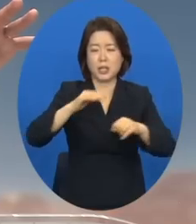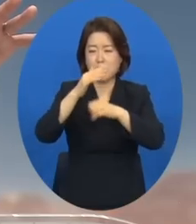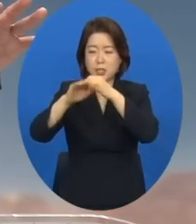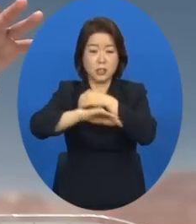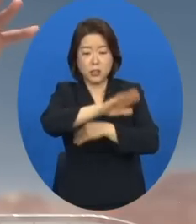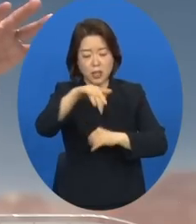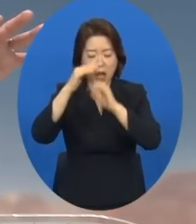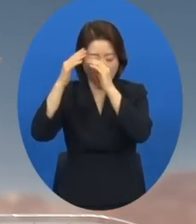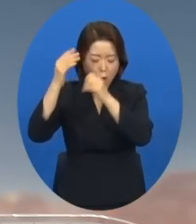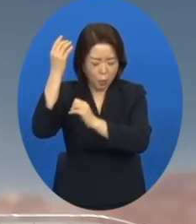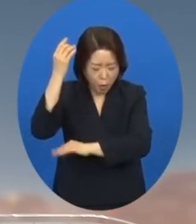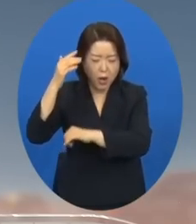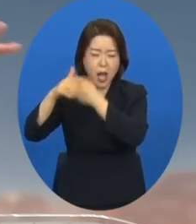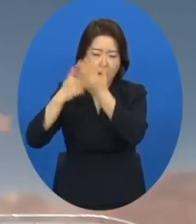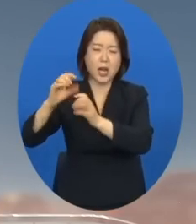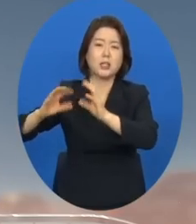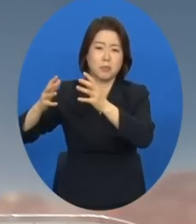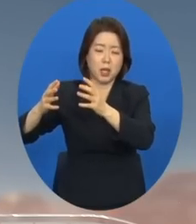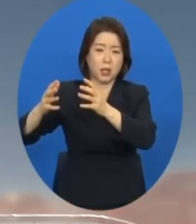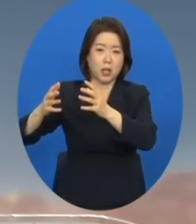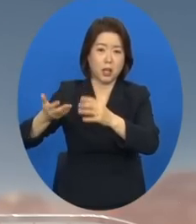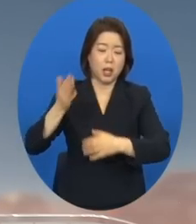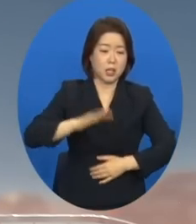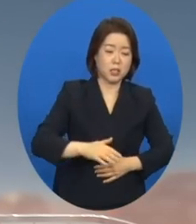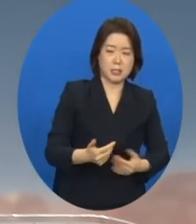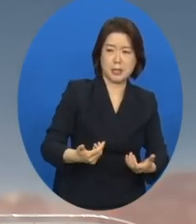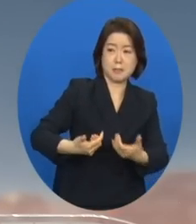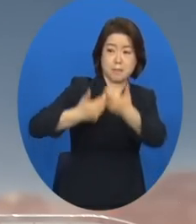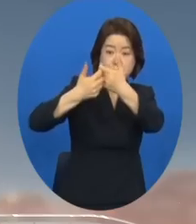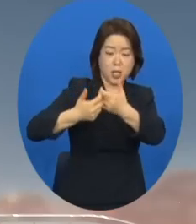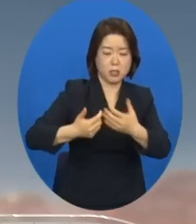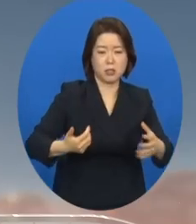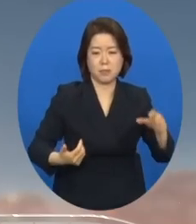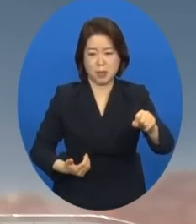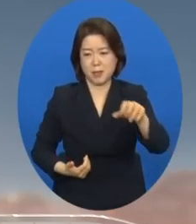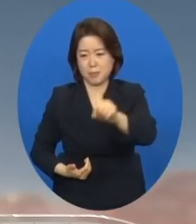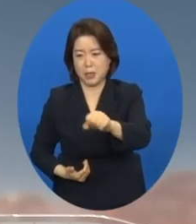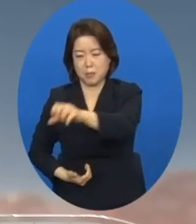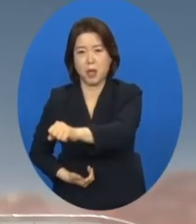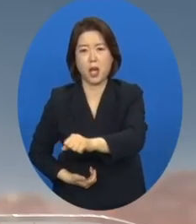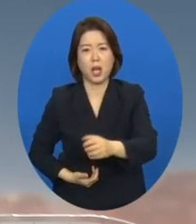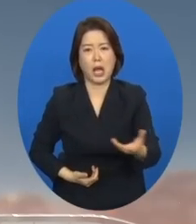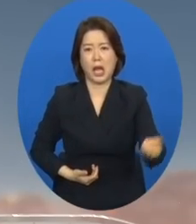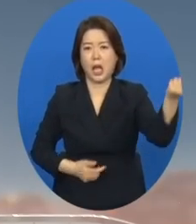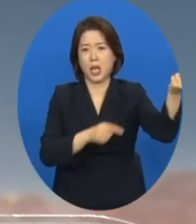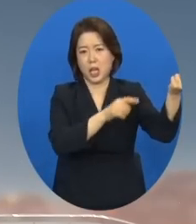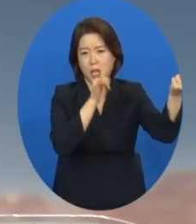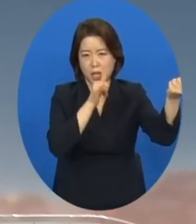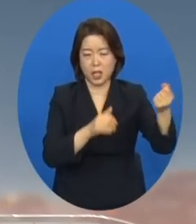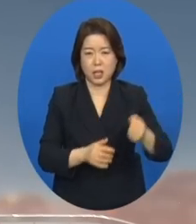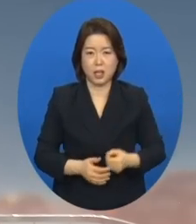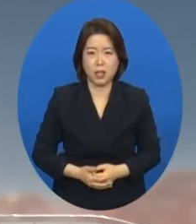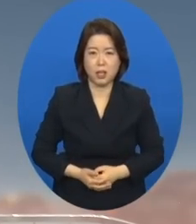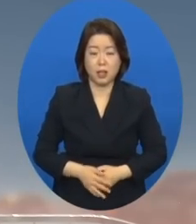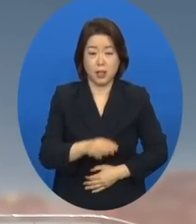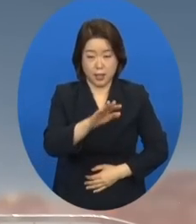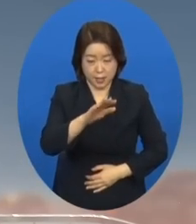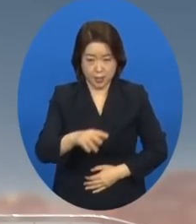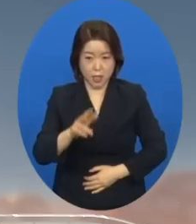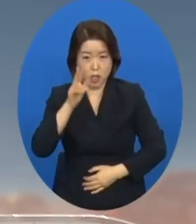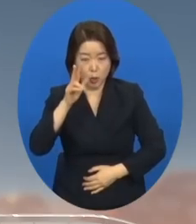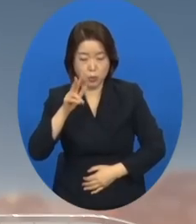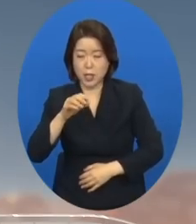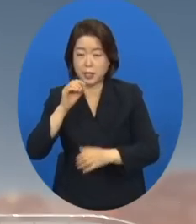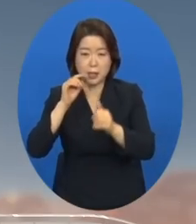나란데 다른 대적들이 다 그걸 차지하고 있더라니까요 그래서 하나님은 여호수아에게 그 땅은 너에게 주었고